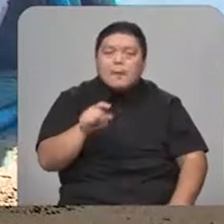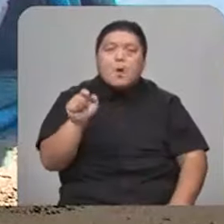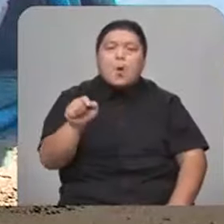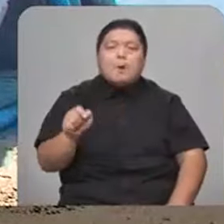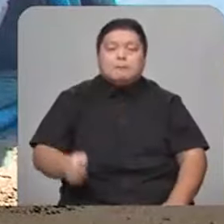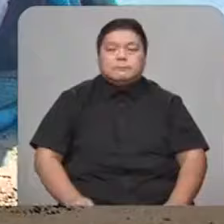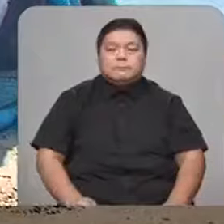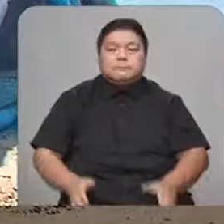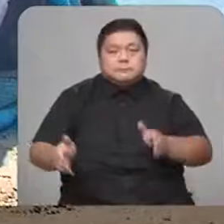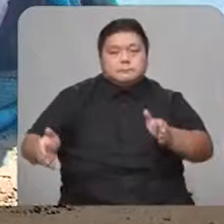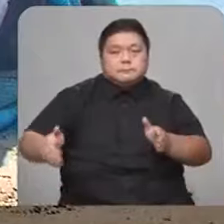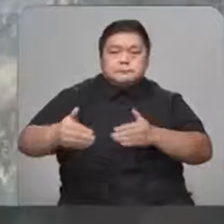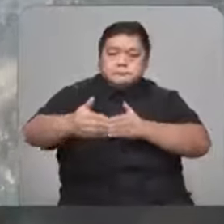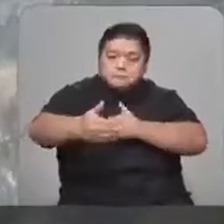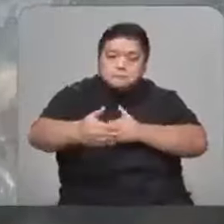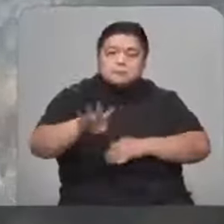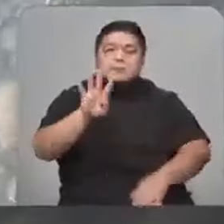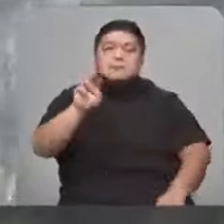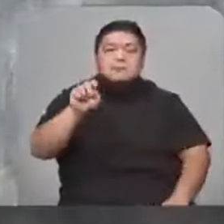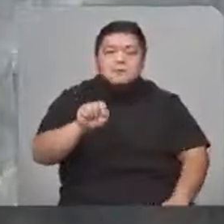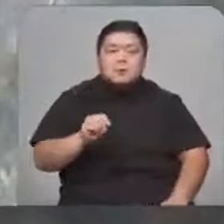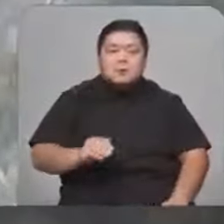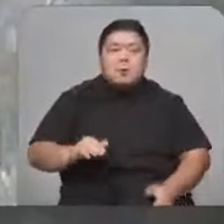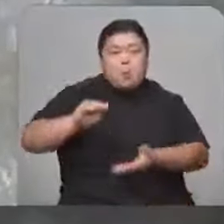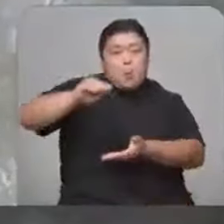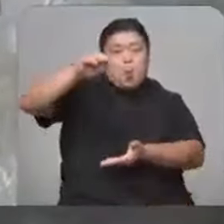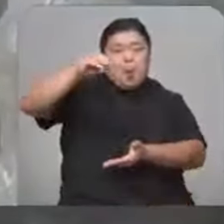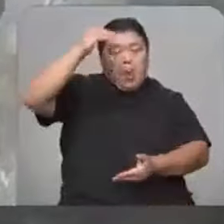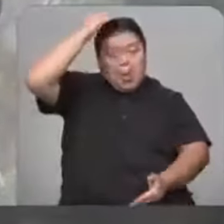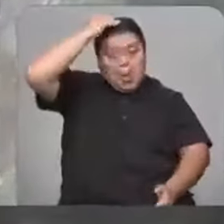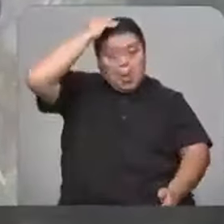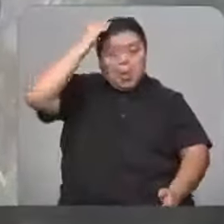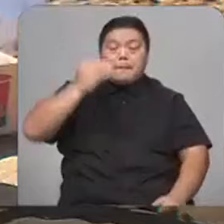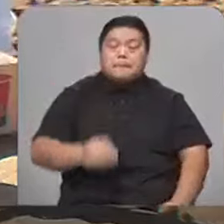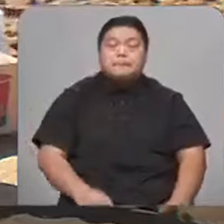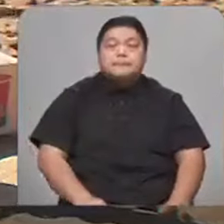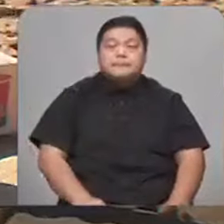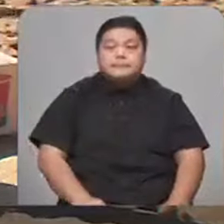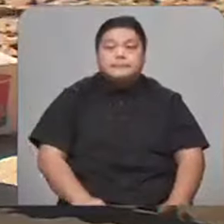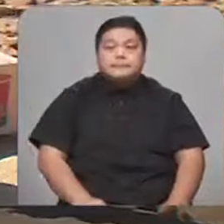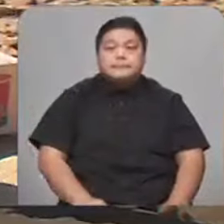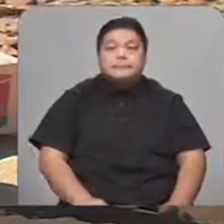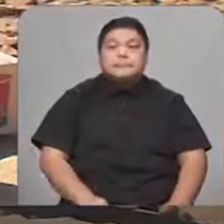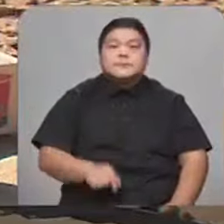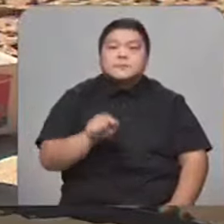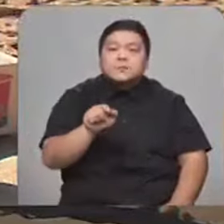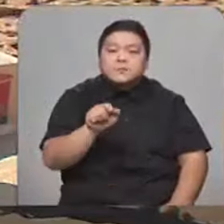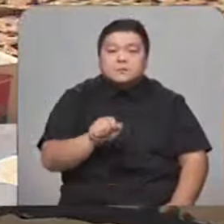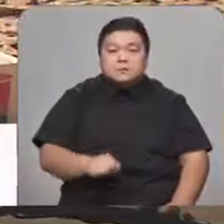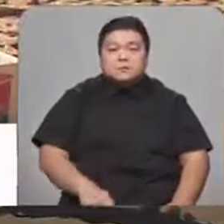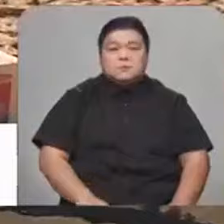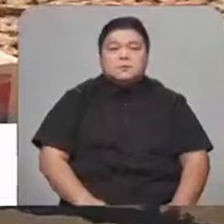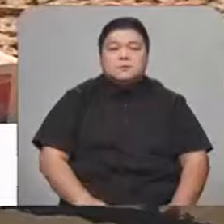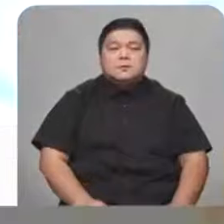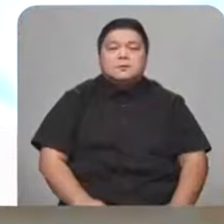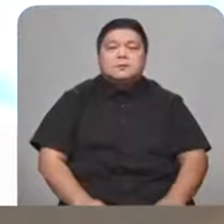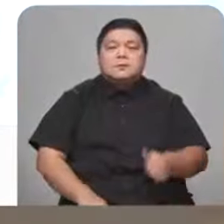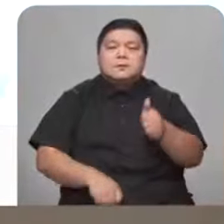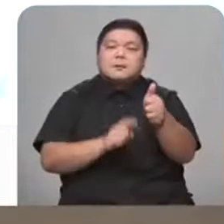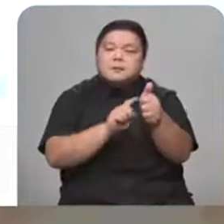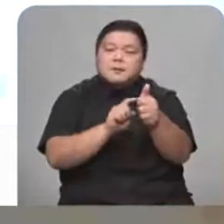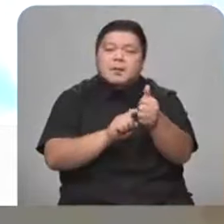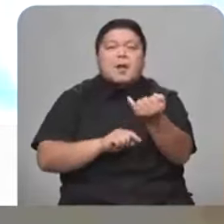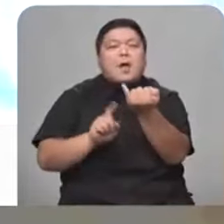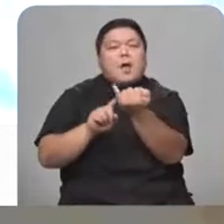움막의 크기는 가로, 세로 각각 4m, 높이는 어른 키쯤 됩니다. 이 움막 안에서 50대 여성과